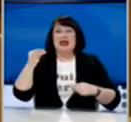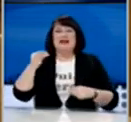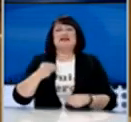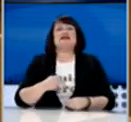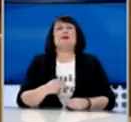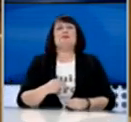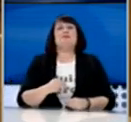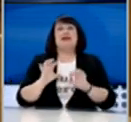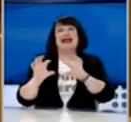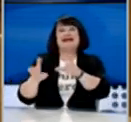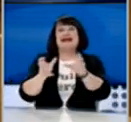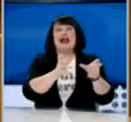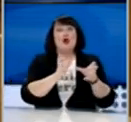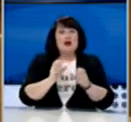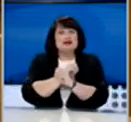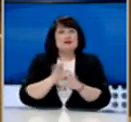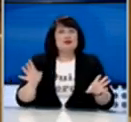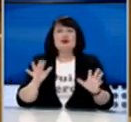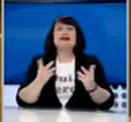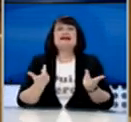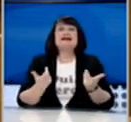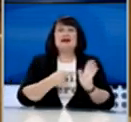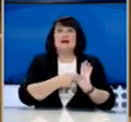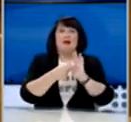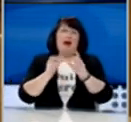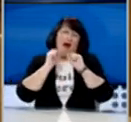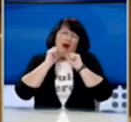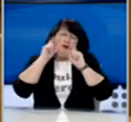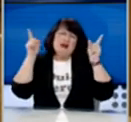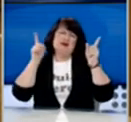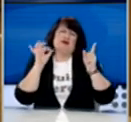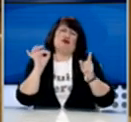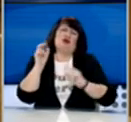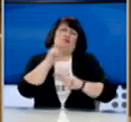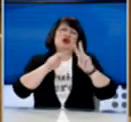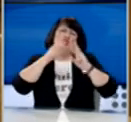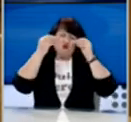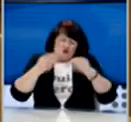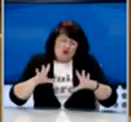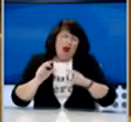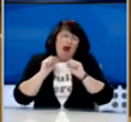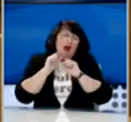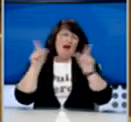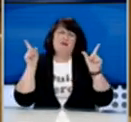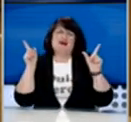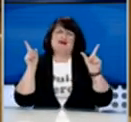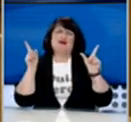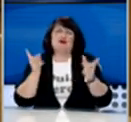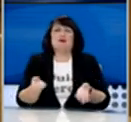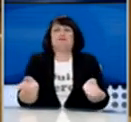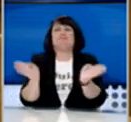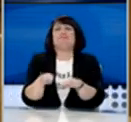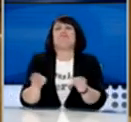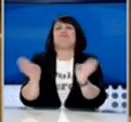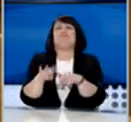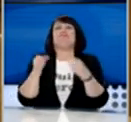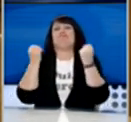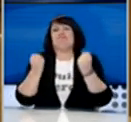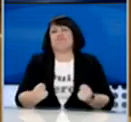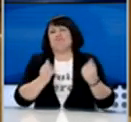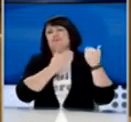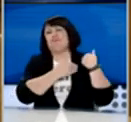ε κύριο σκοπό έχουν να παρουσιαστεί ως πρωτοφανές ένα καιρικό φαινόμενο και έτσι να συγκαλυφθούν οι βαριές